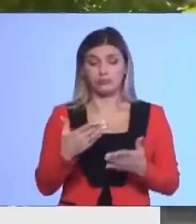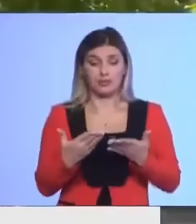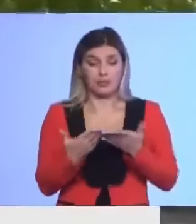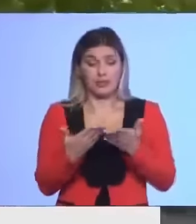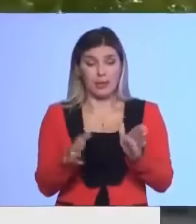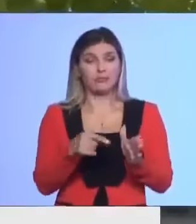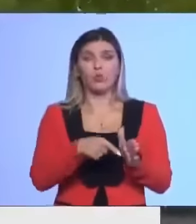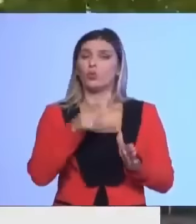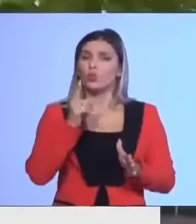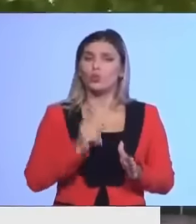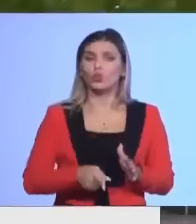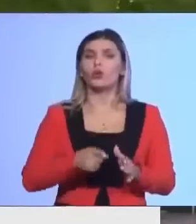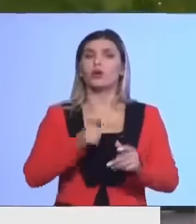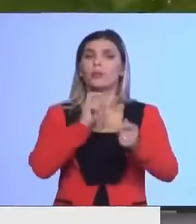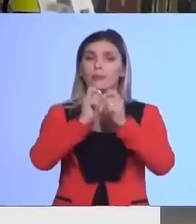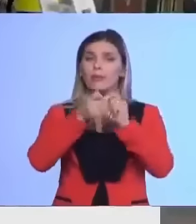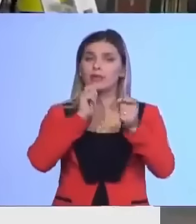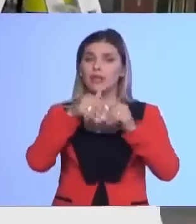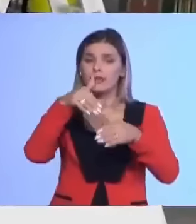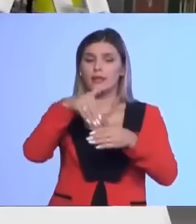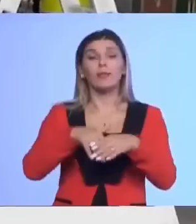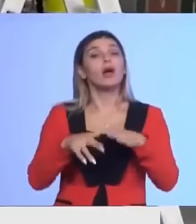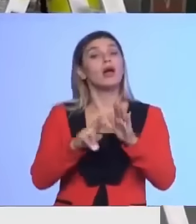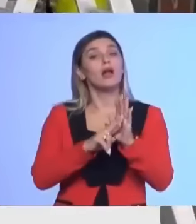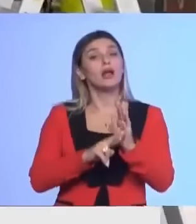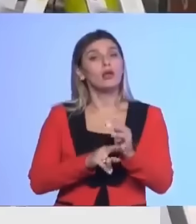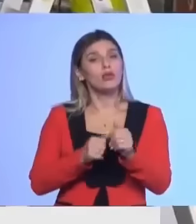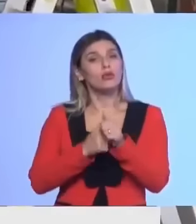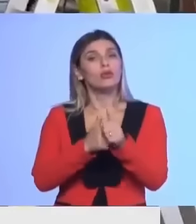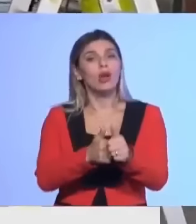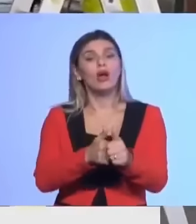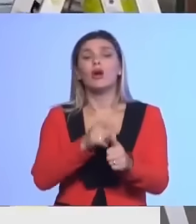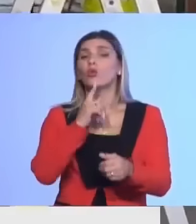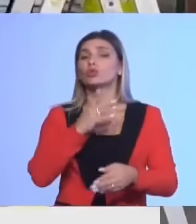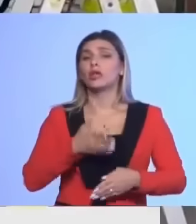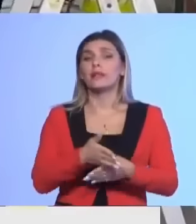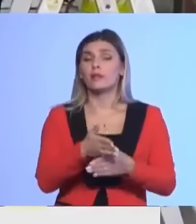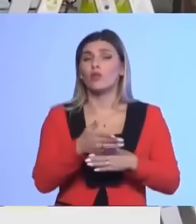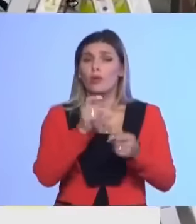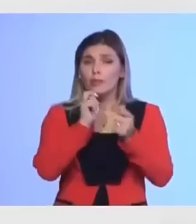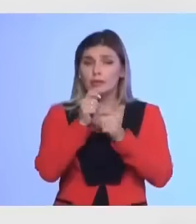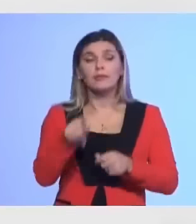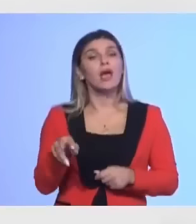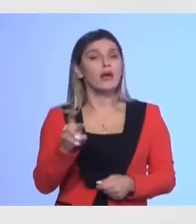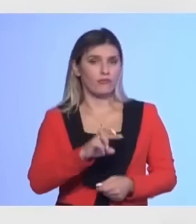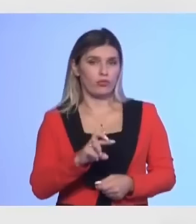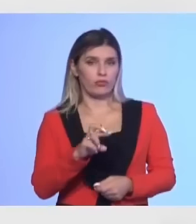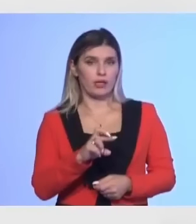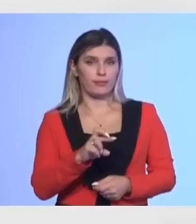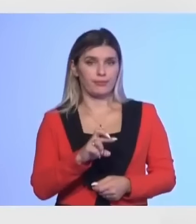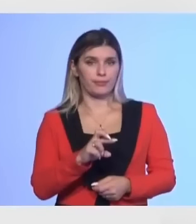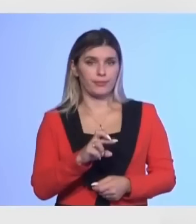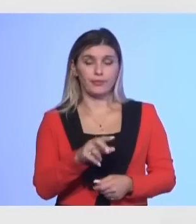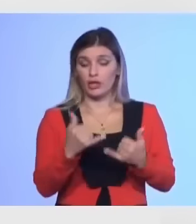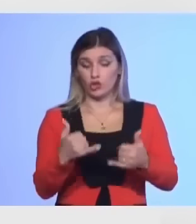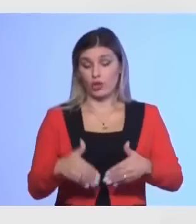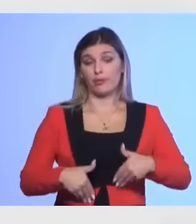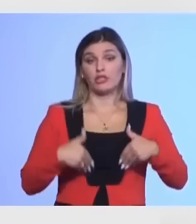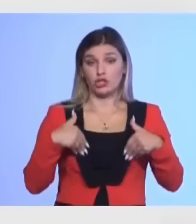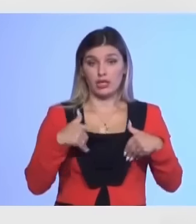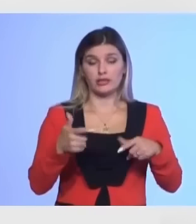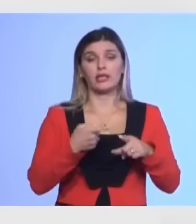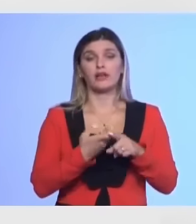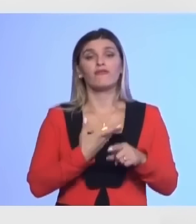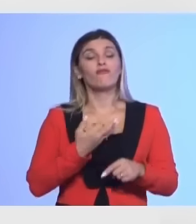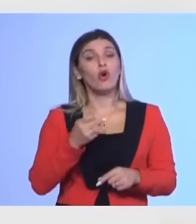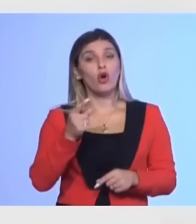urës duhet të bëhet brenda kornizës së dialogut të ndërmjetësuar nga Bashkimi Evropian. Këtë mëngjes, komandanti i KFOR-it,